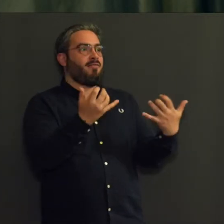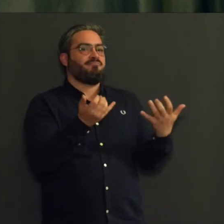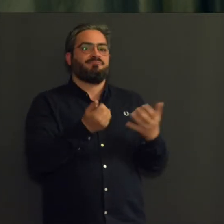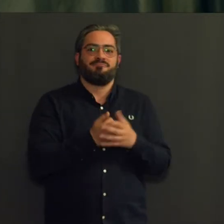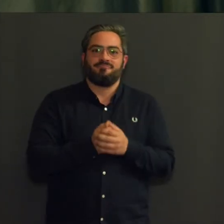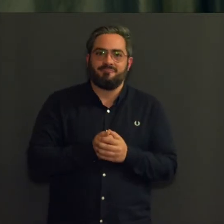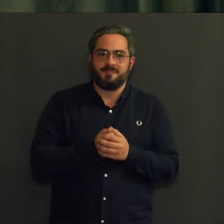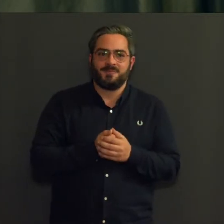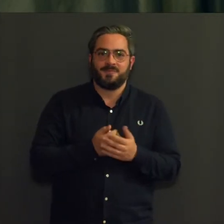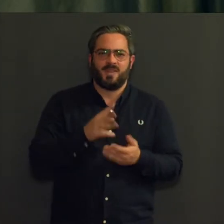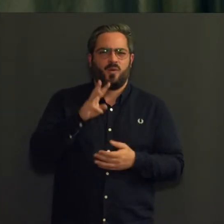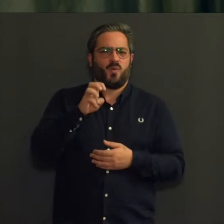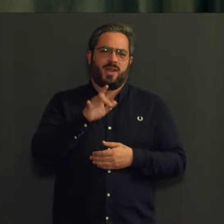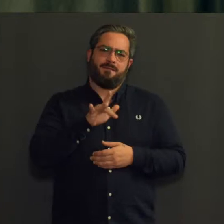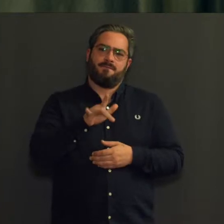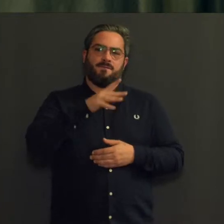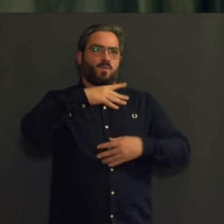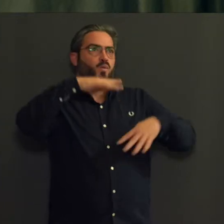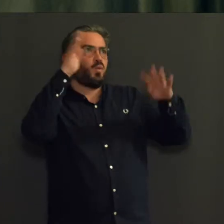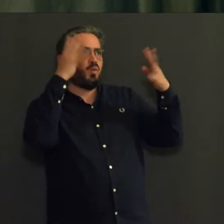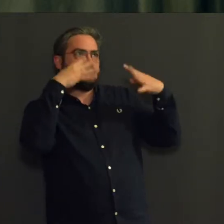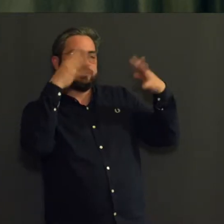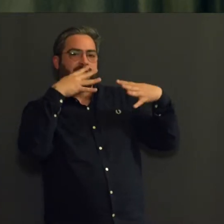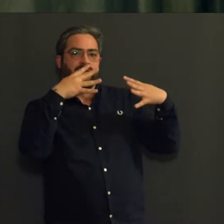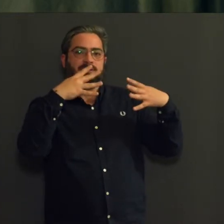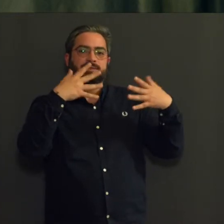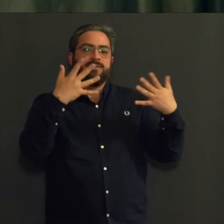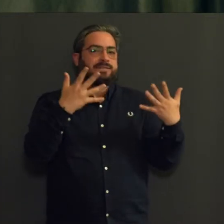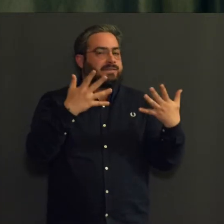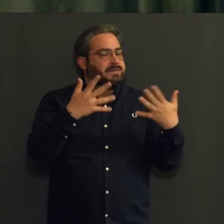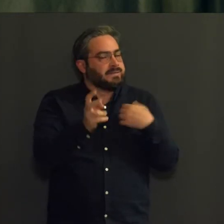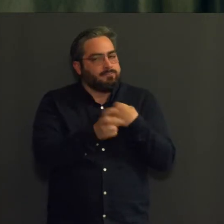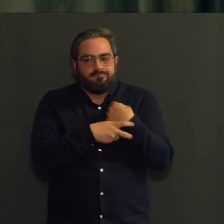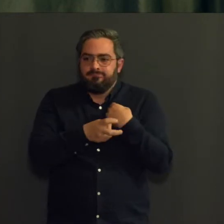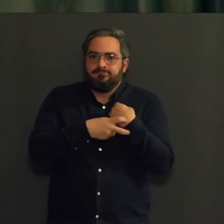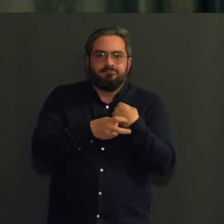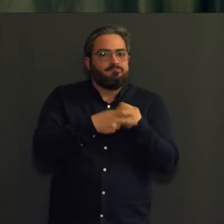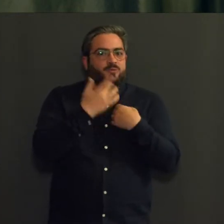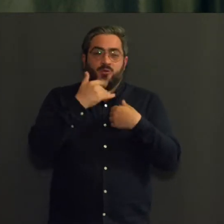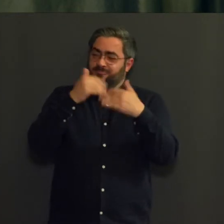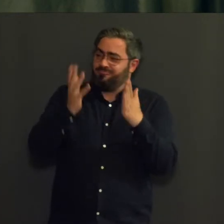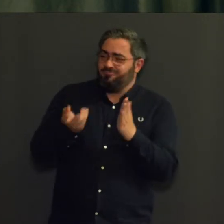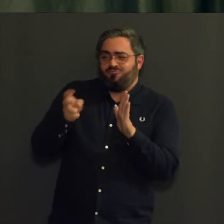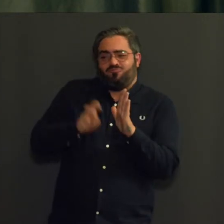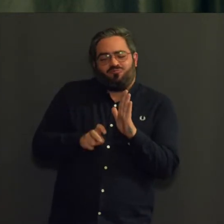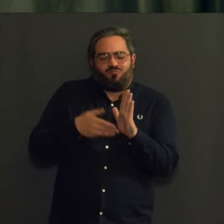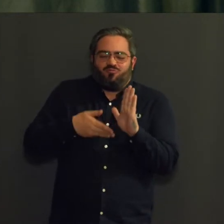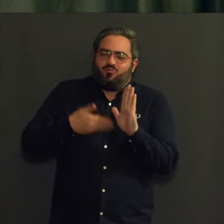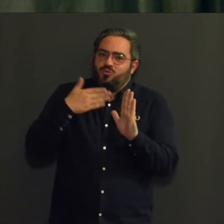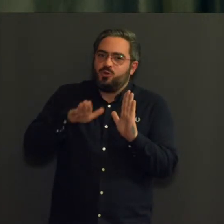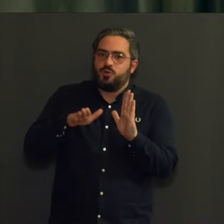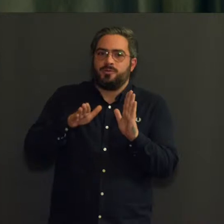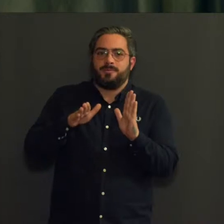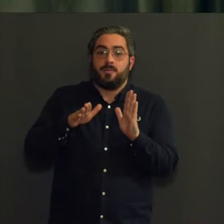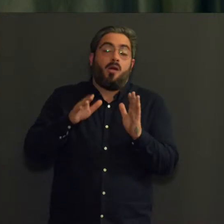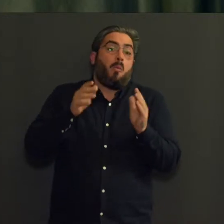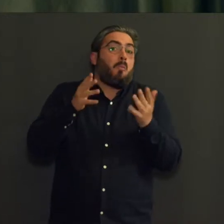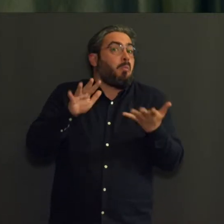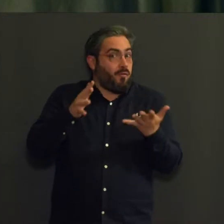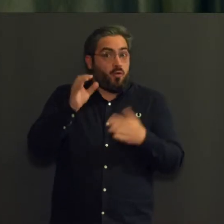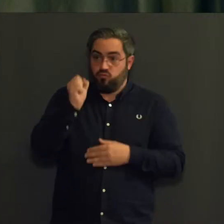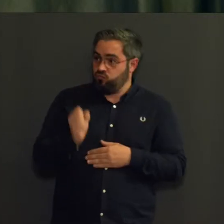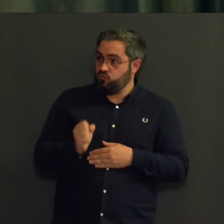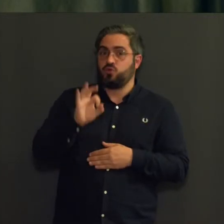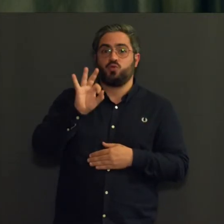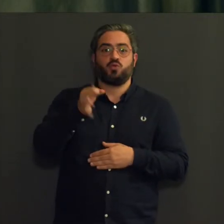En ce week-end pluvieux, la tentation peut être grande de faire davantage d'activités en intérieur. C'est dans certains cas possible. Par